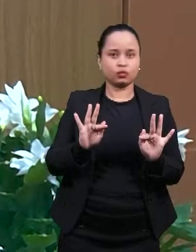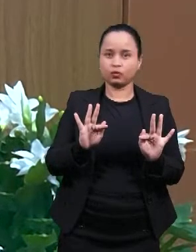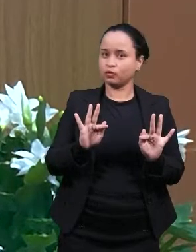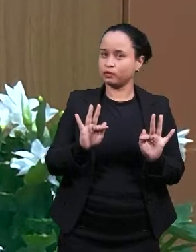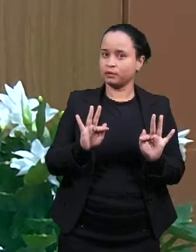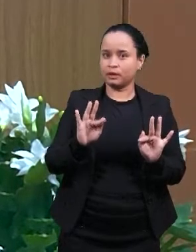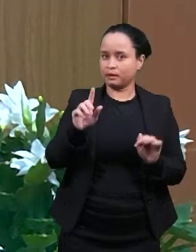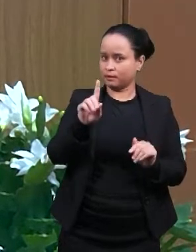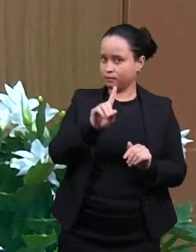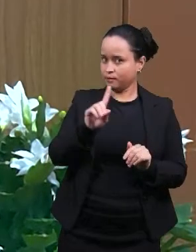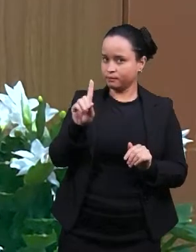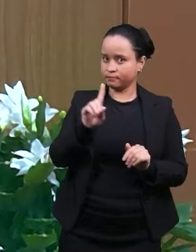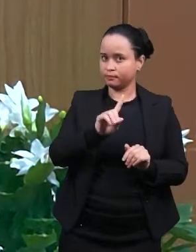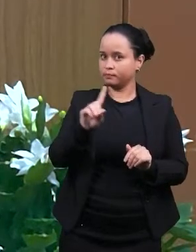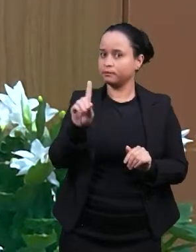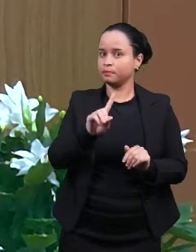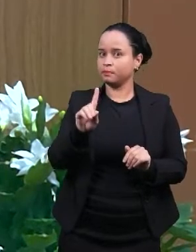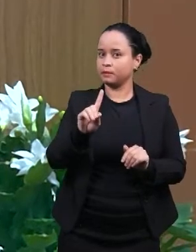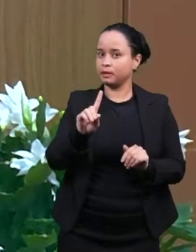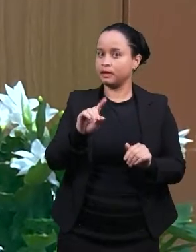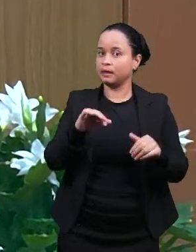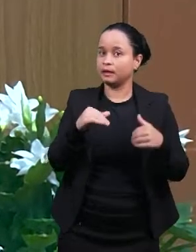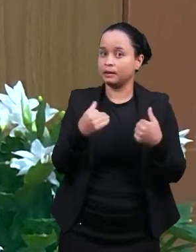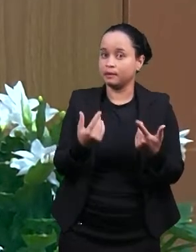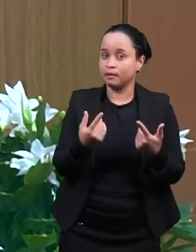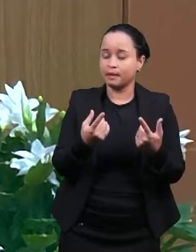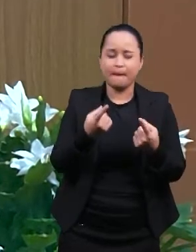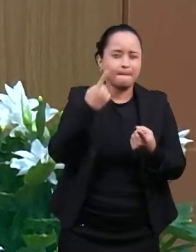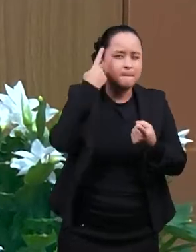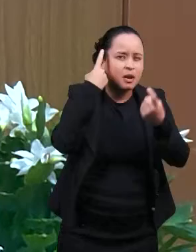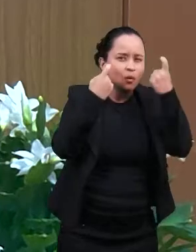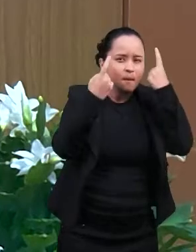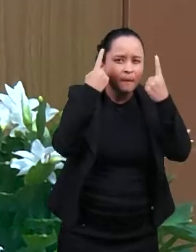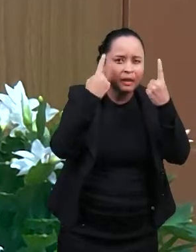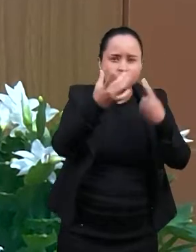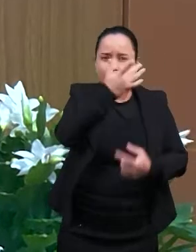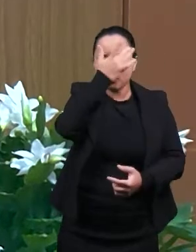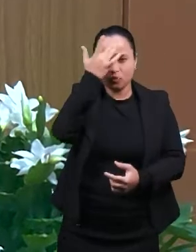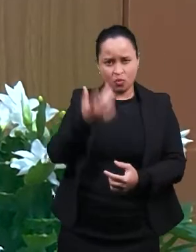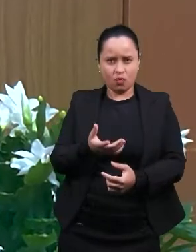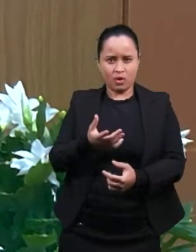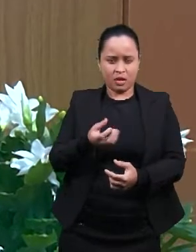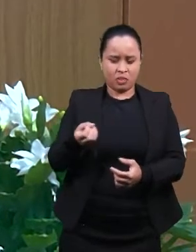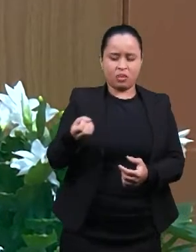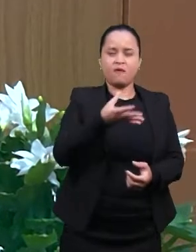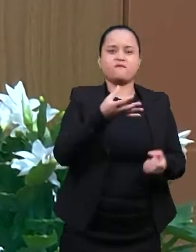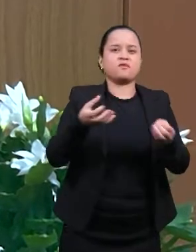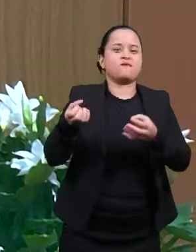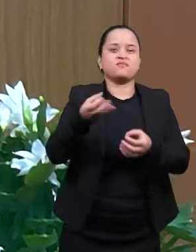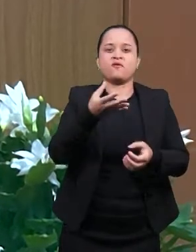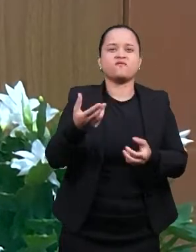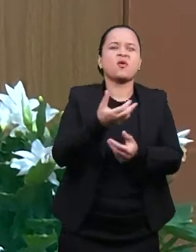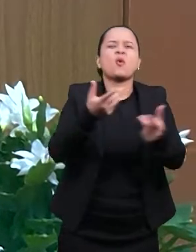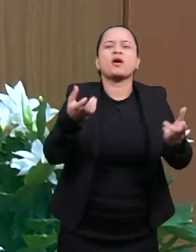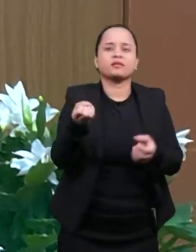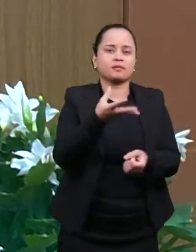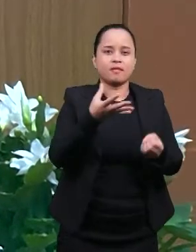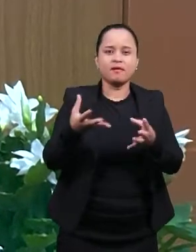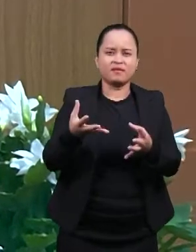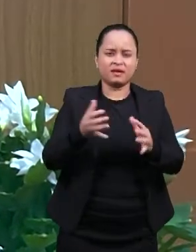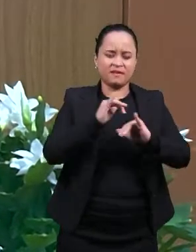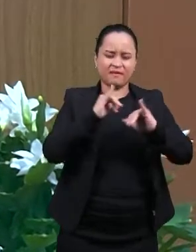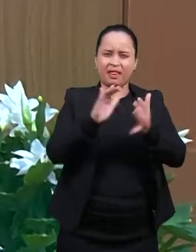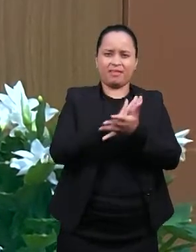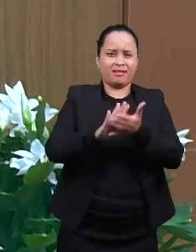стен. И кто переживает о людях, о новшествах, люди, которым